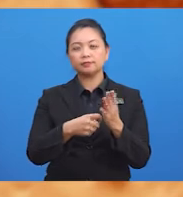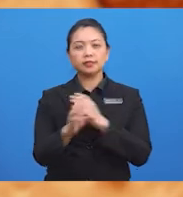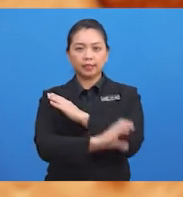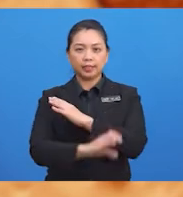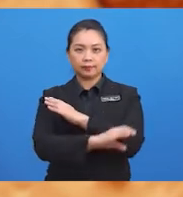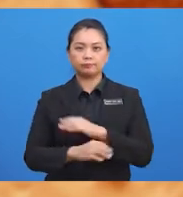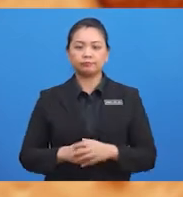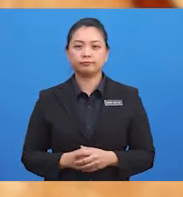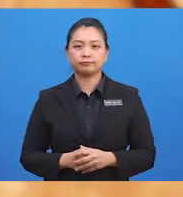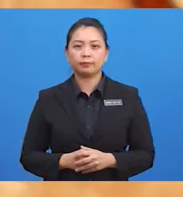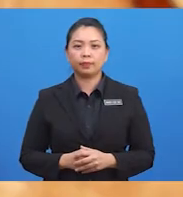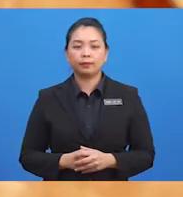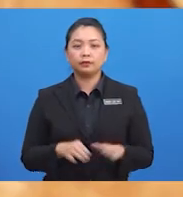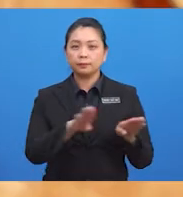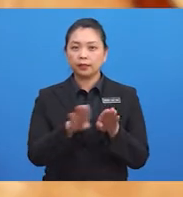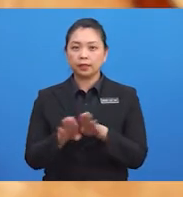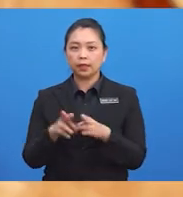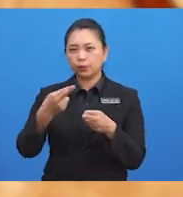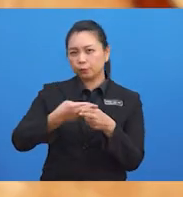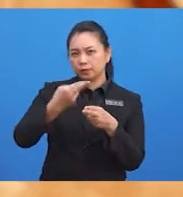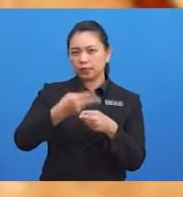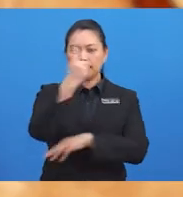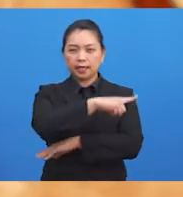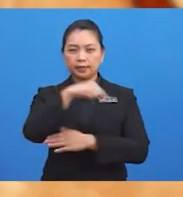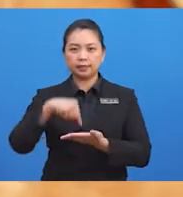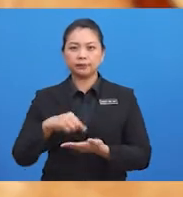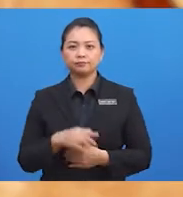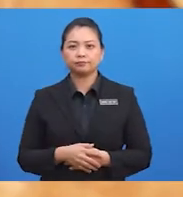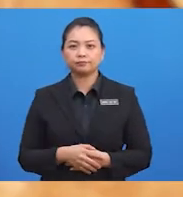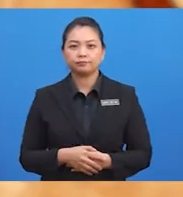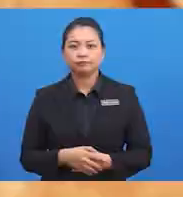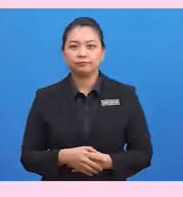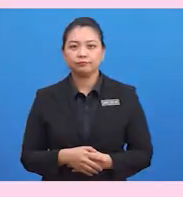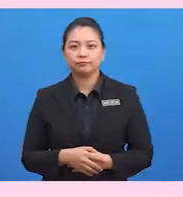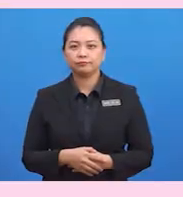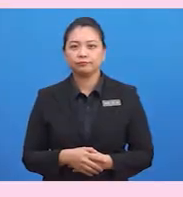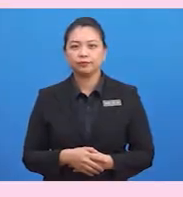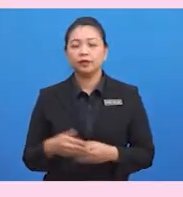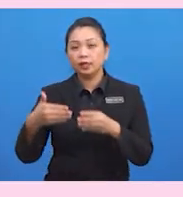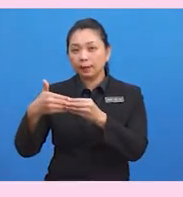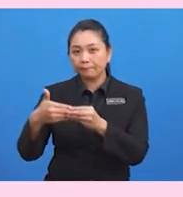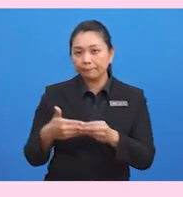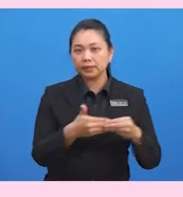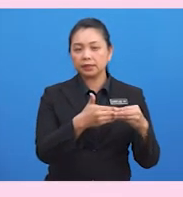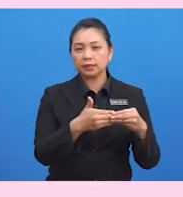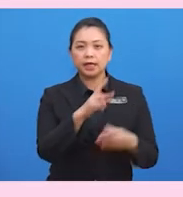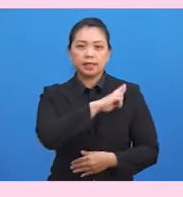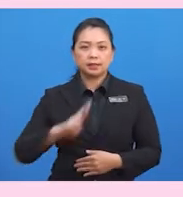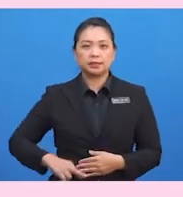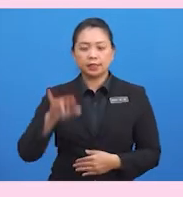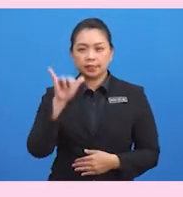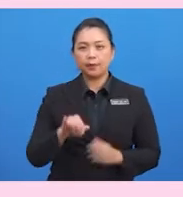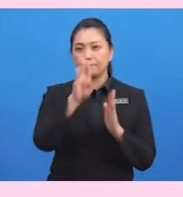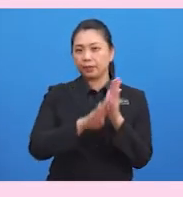Khazanah negara sebagai rumusan kita untuk pembelajaran hari ini kepimpinan Brazil